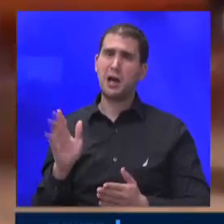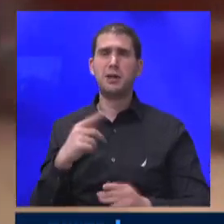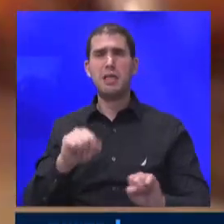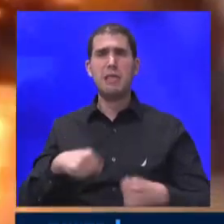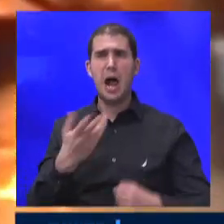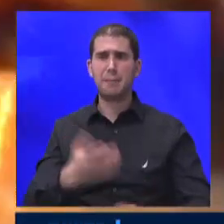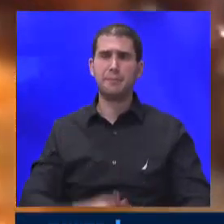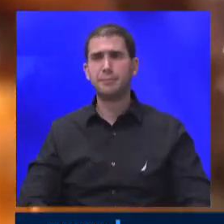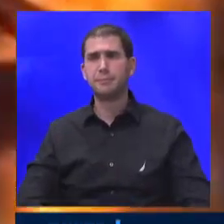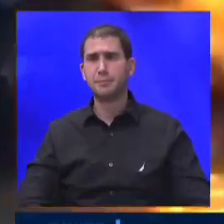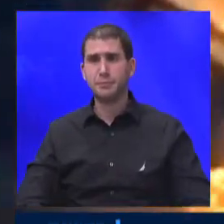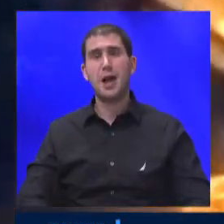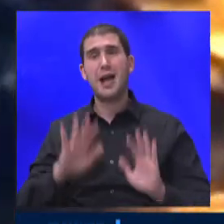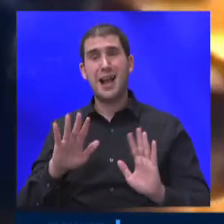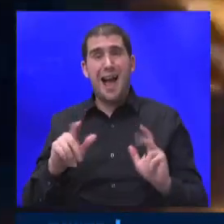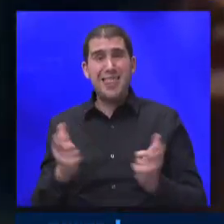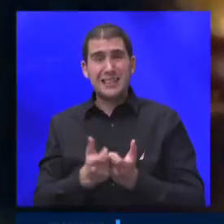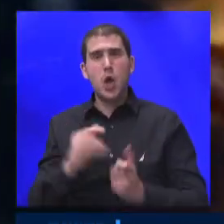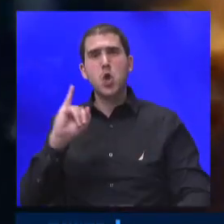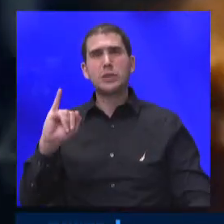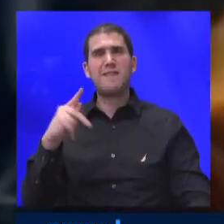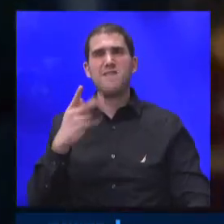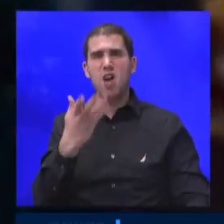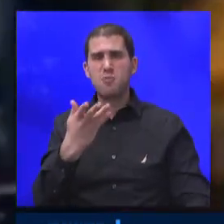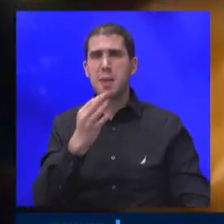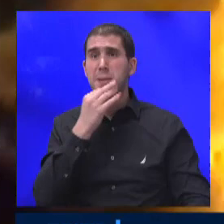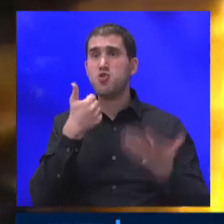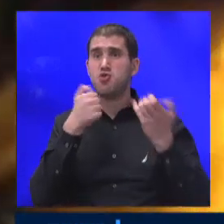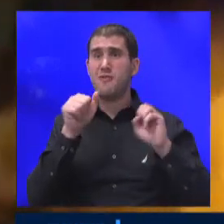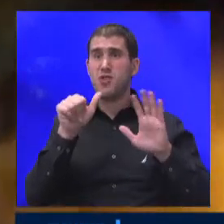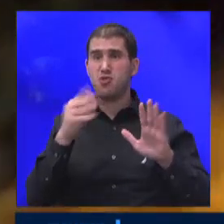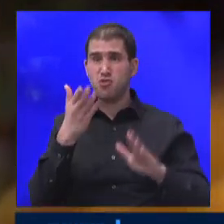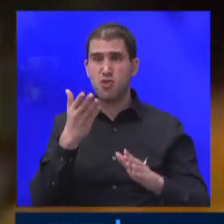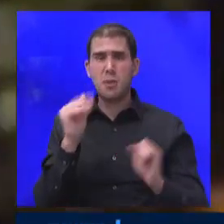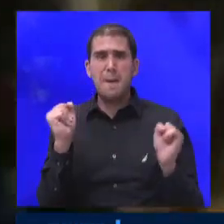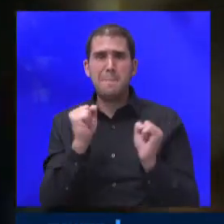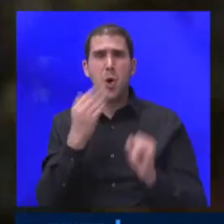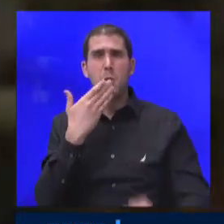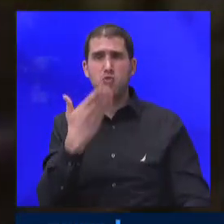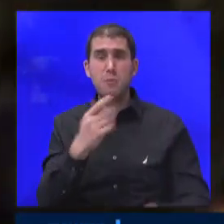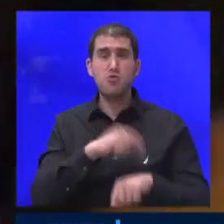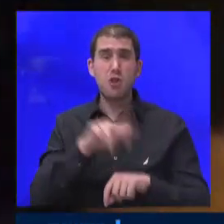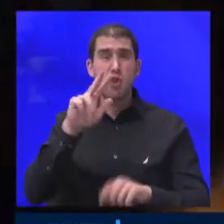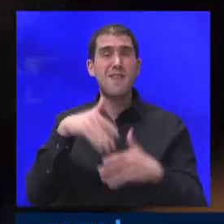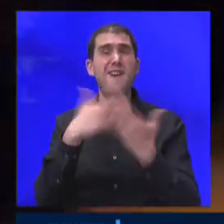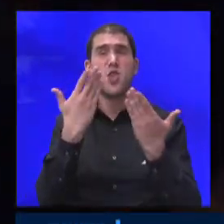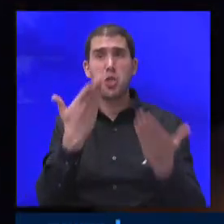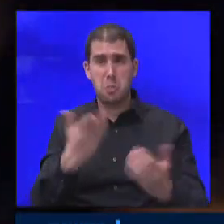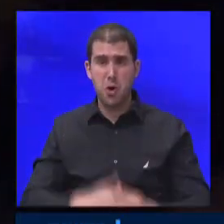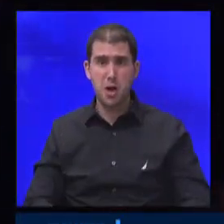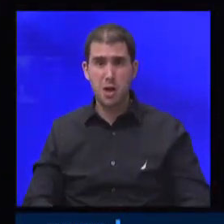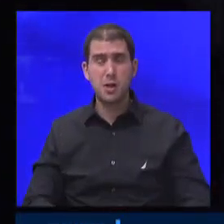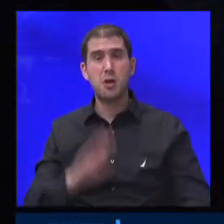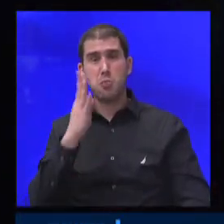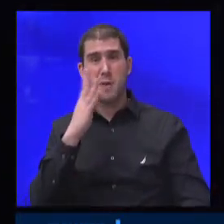כך נעצר יוסף פליישמן בן ה-66 בקור הירושלמי בשעה 3 לפנות בוקר ביום רביעי האחרון